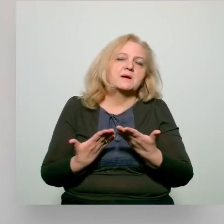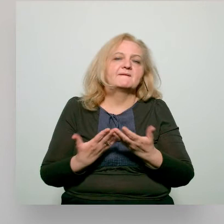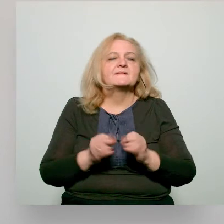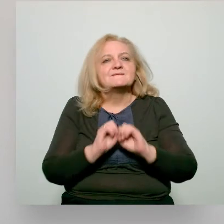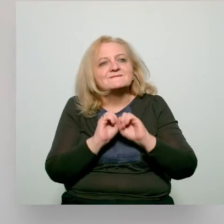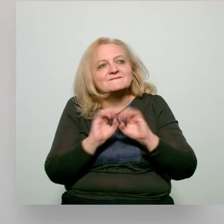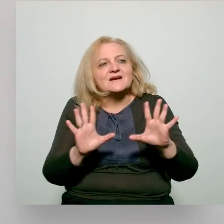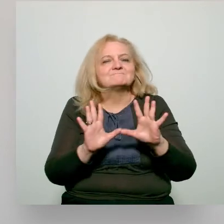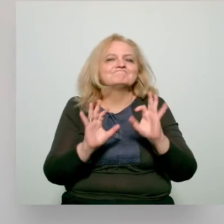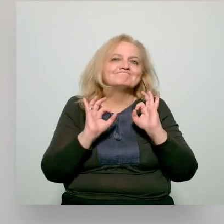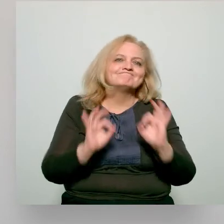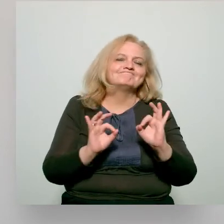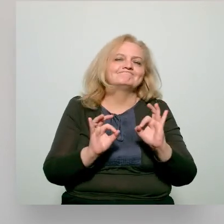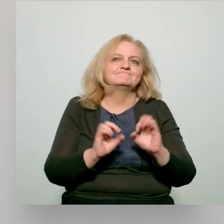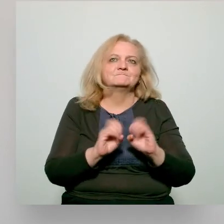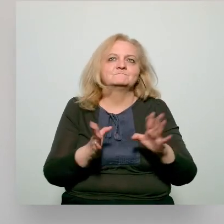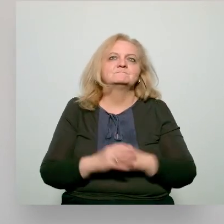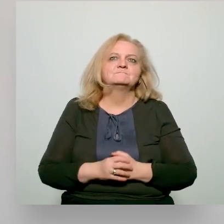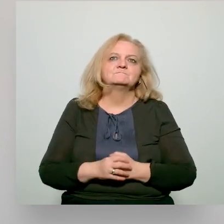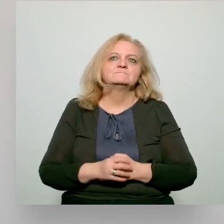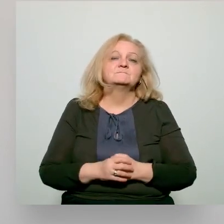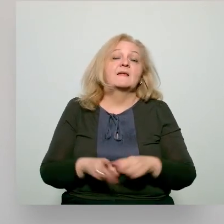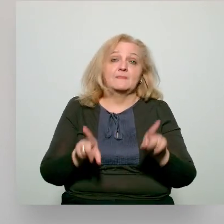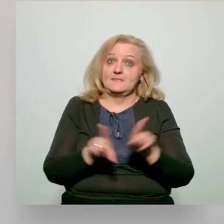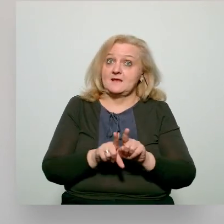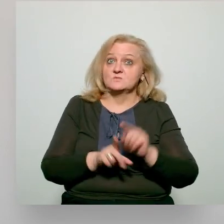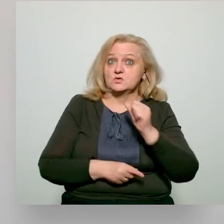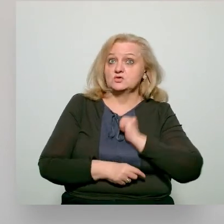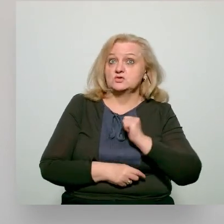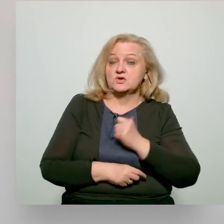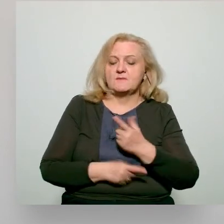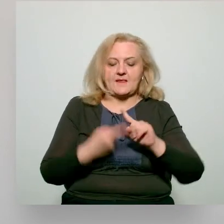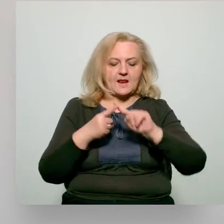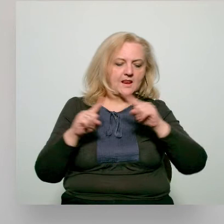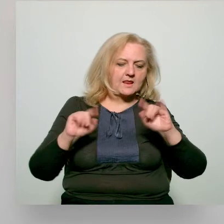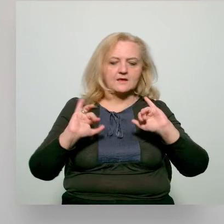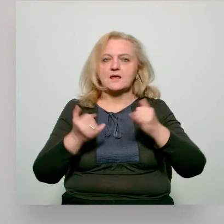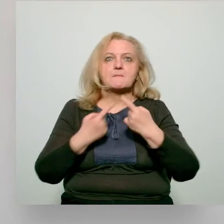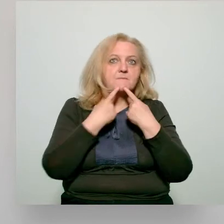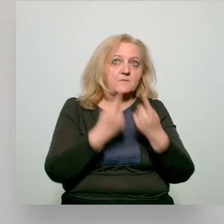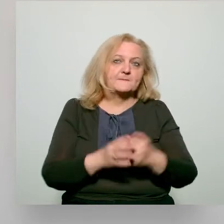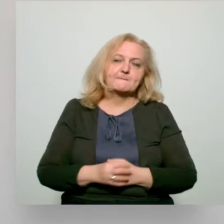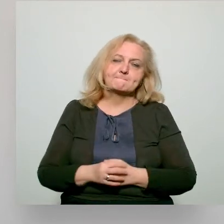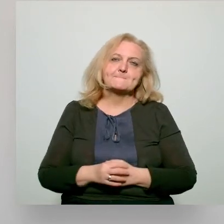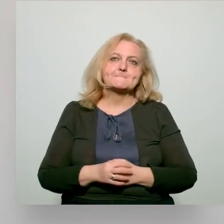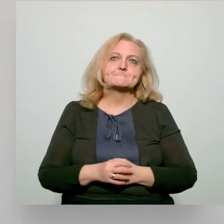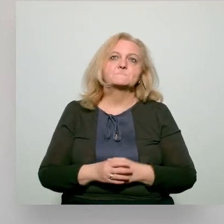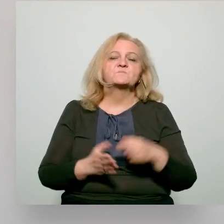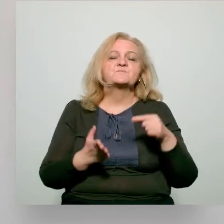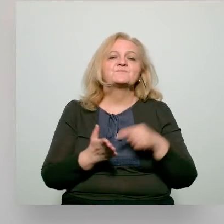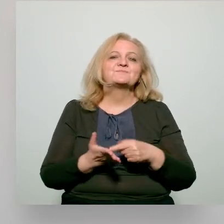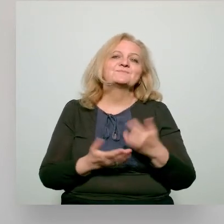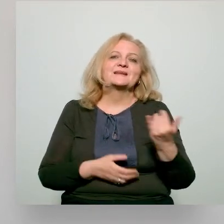i szukać przede wszystkim dla siebie, jak to sformułować. Zawsze to tłumaczenie